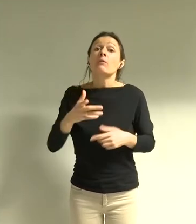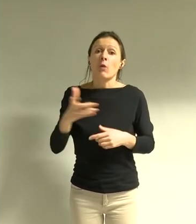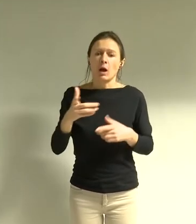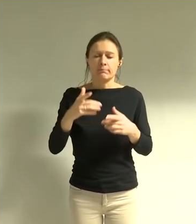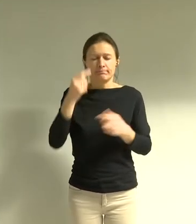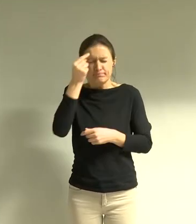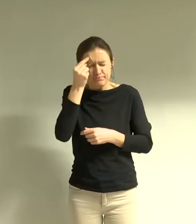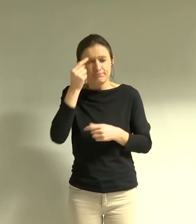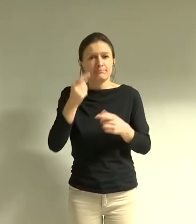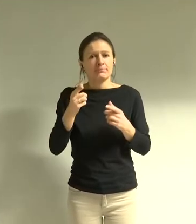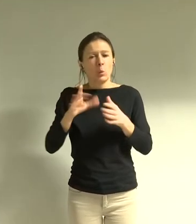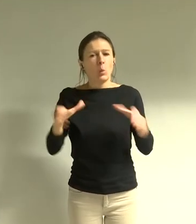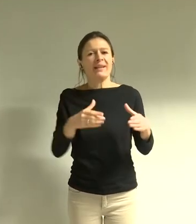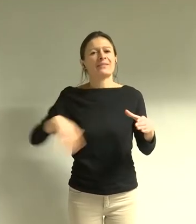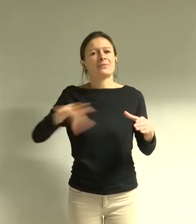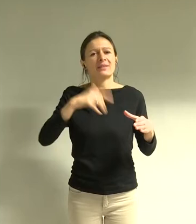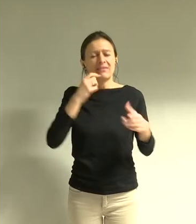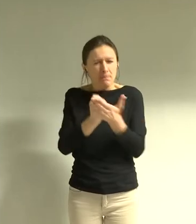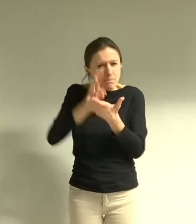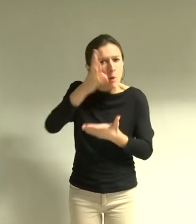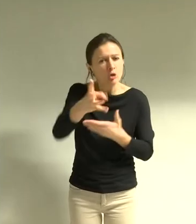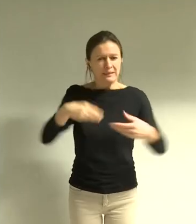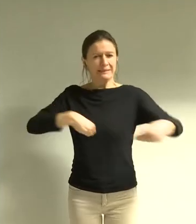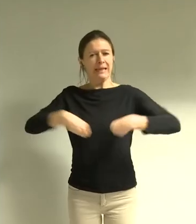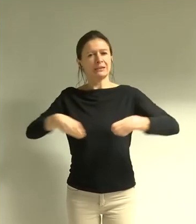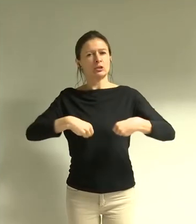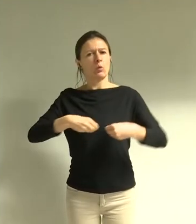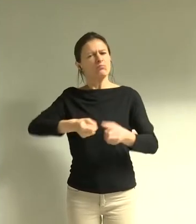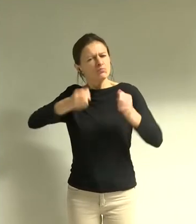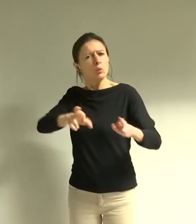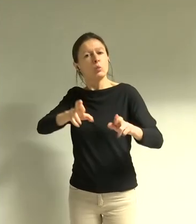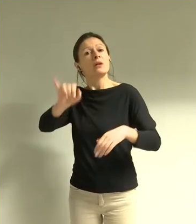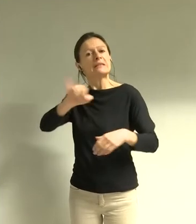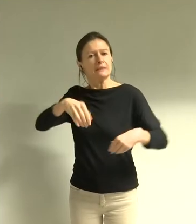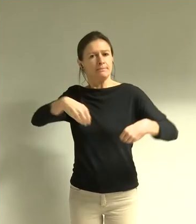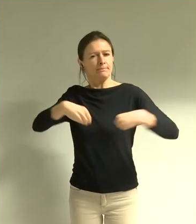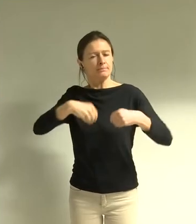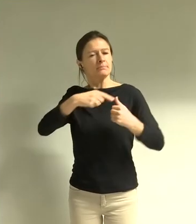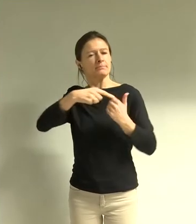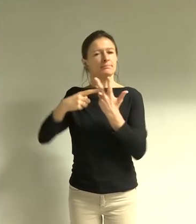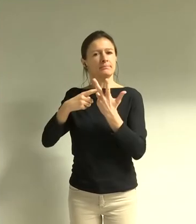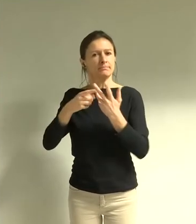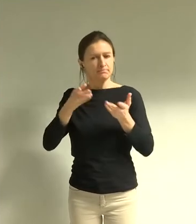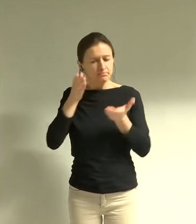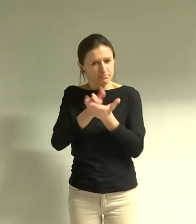principe de liberté de direction du projet et garanties par l'ensemble des instances de gouvernance de la sic